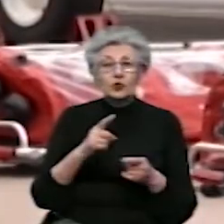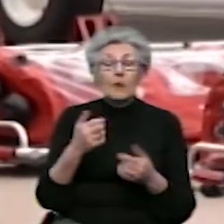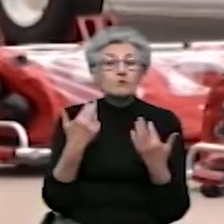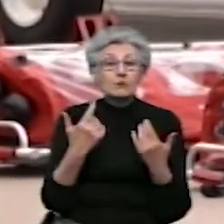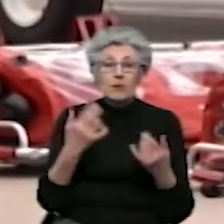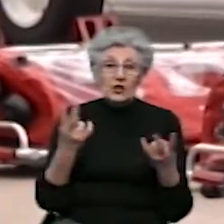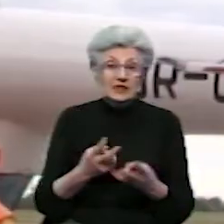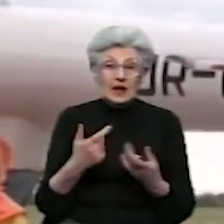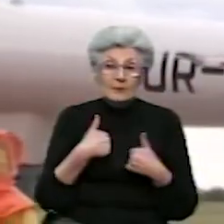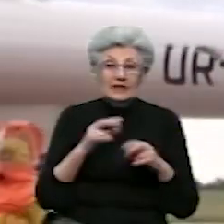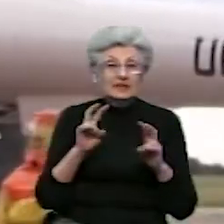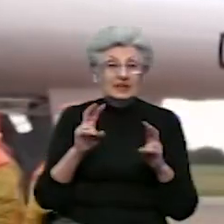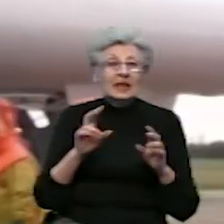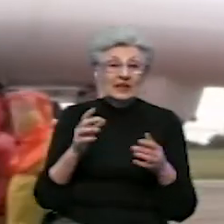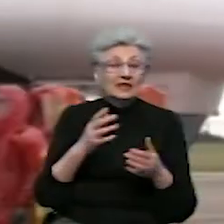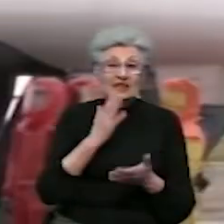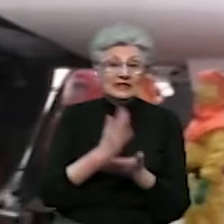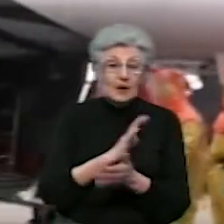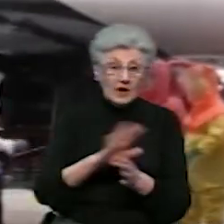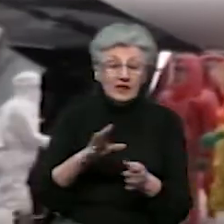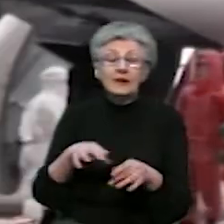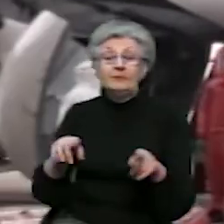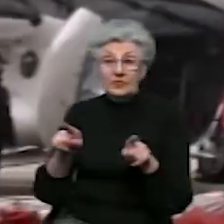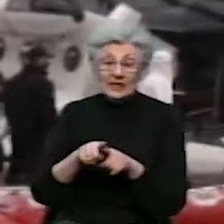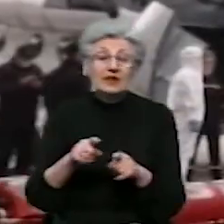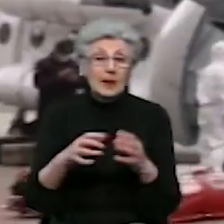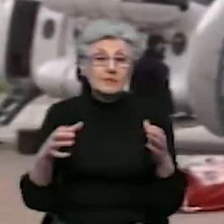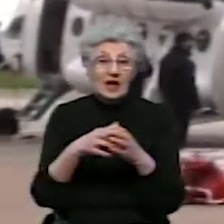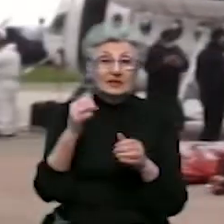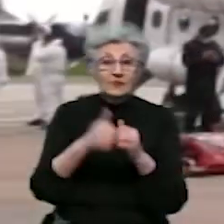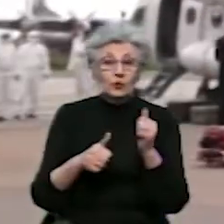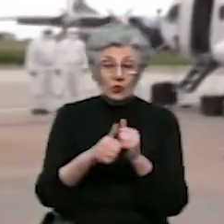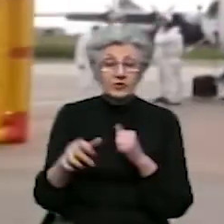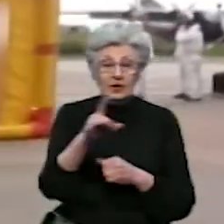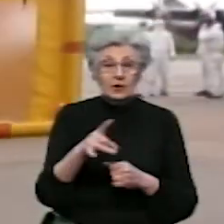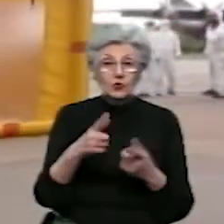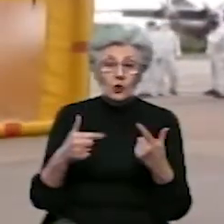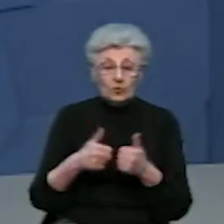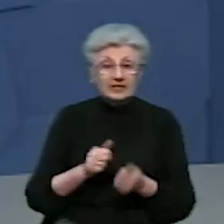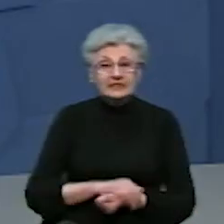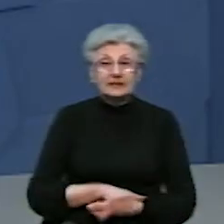немає. Госпітальні бази для пацієнтів є в кожному районі області, а у віддалених містах вони не переповнені.